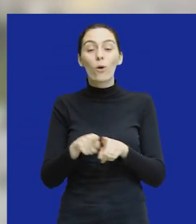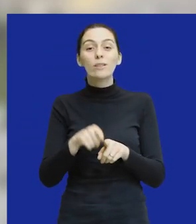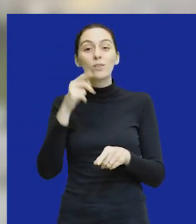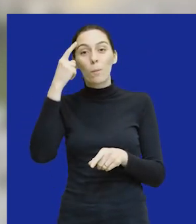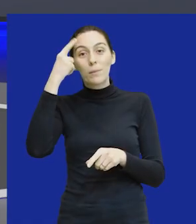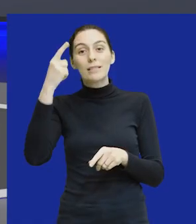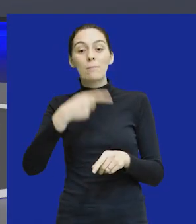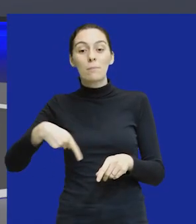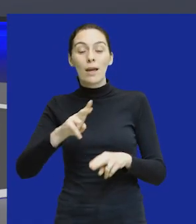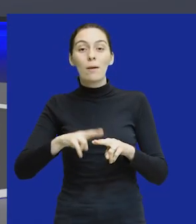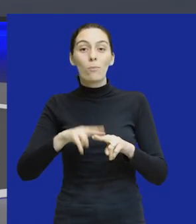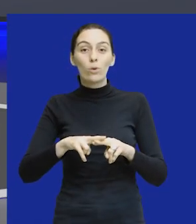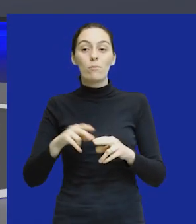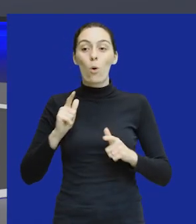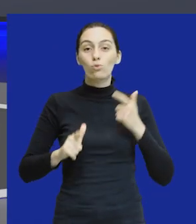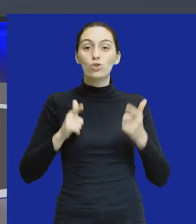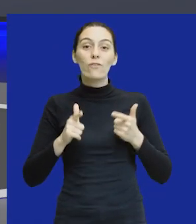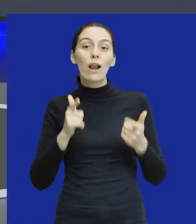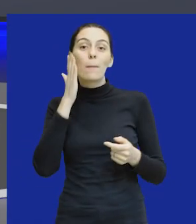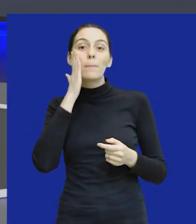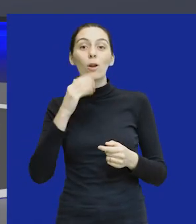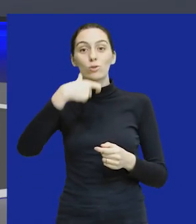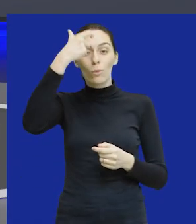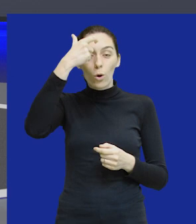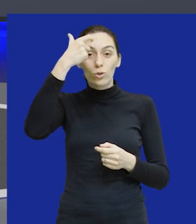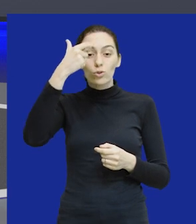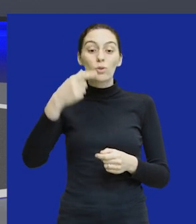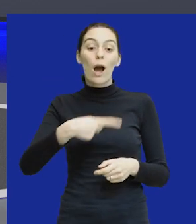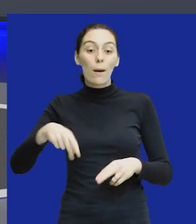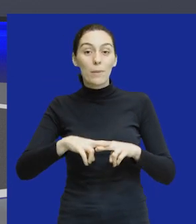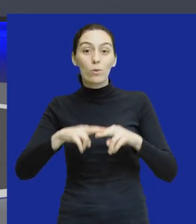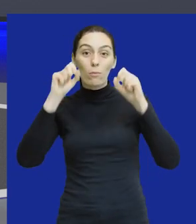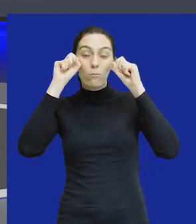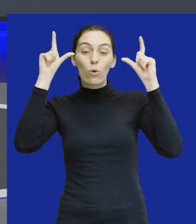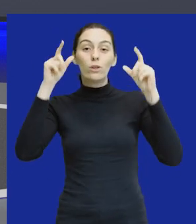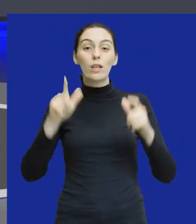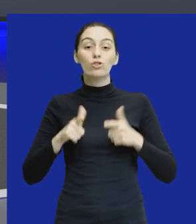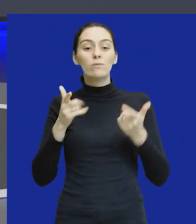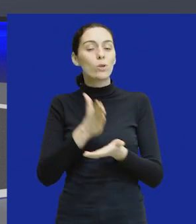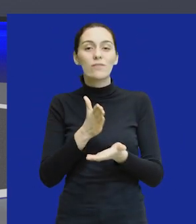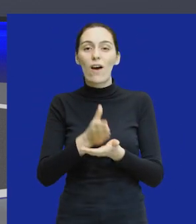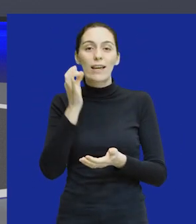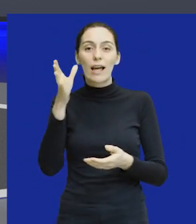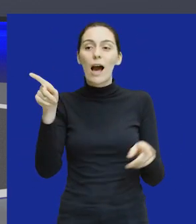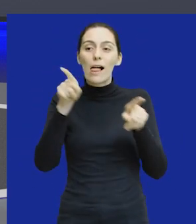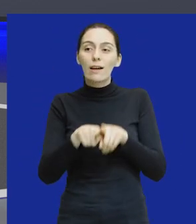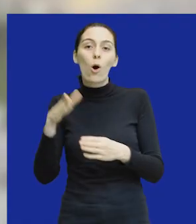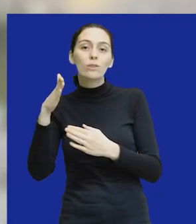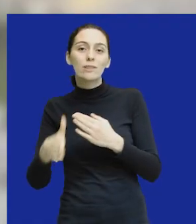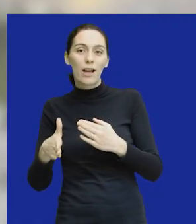ćemo uživati i u milosti Božjoj, ako budemo budni i živimo svaki dan kao da nam je